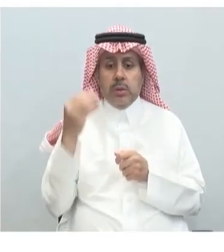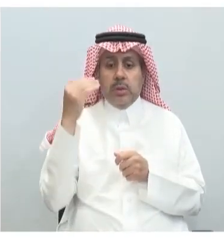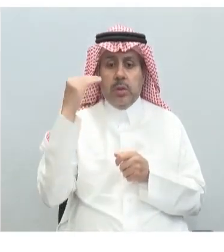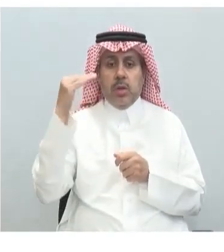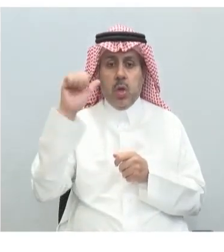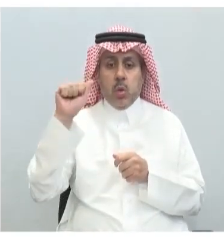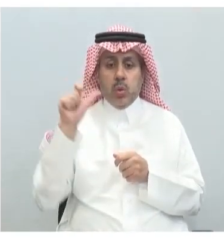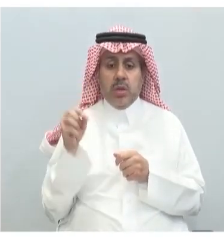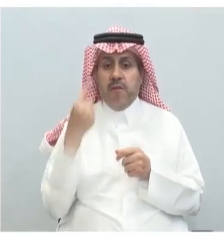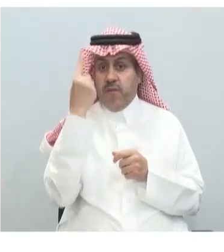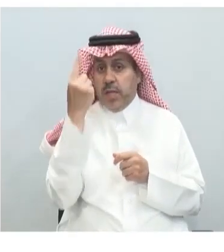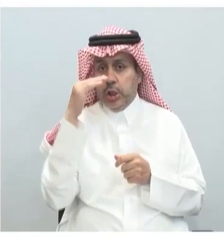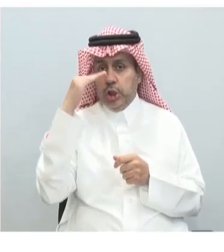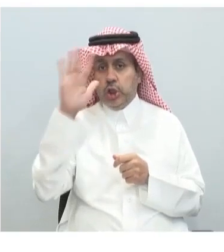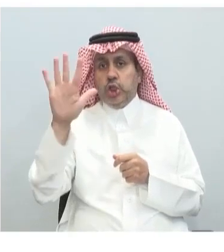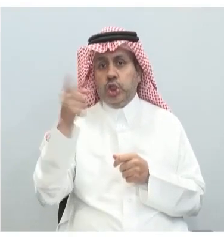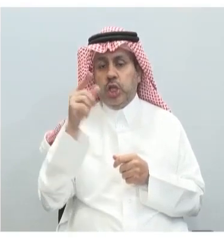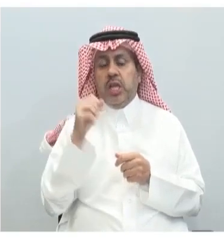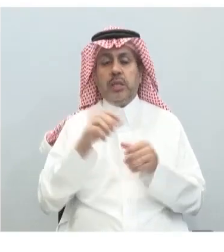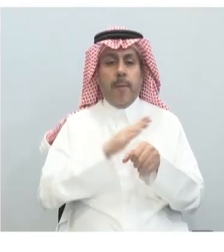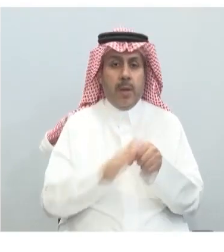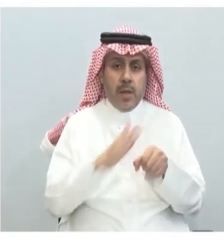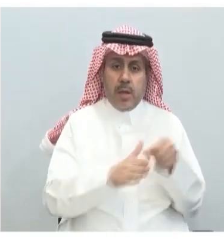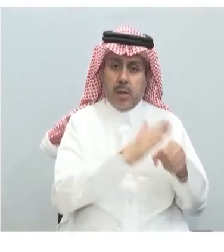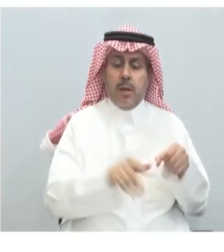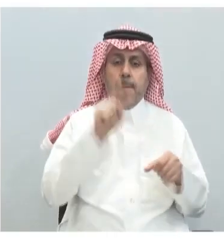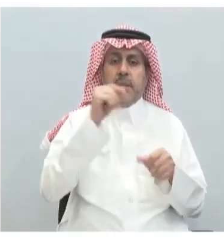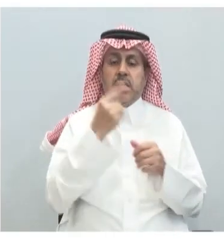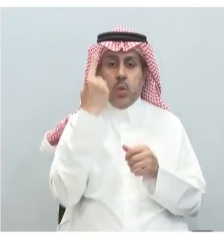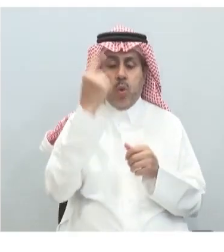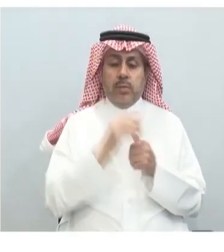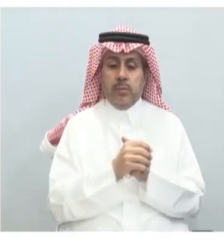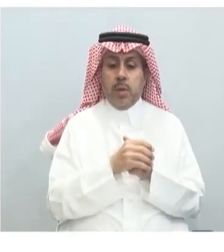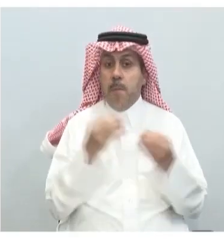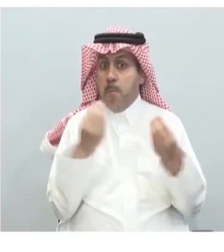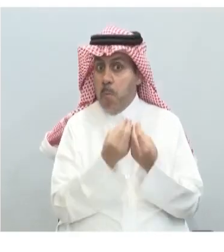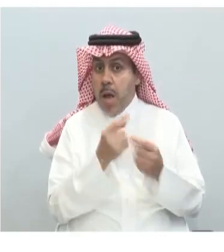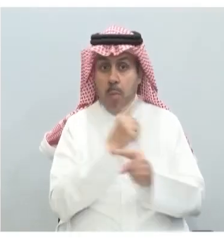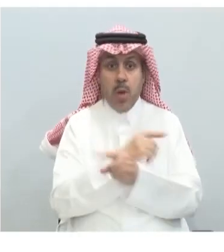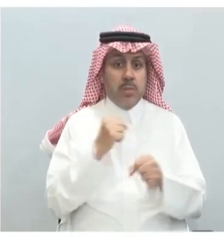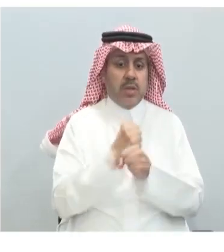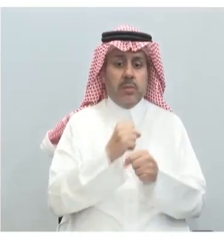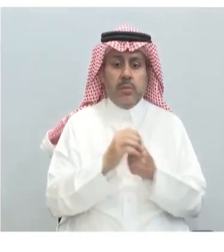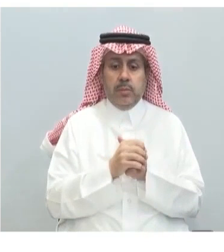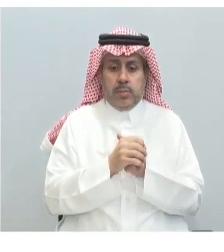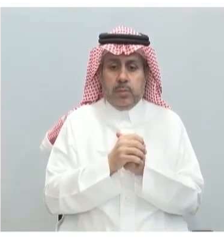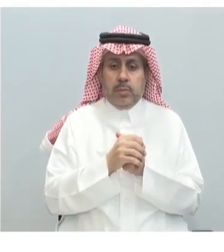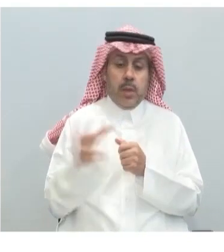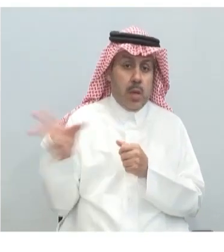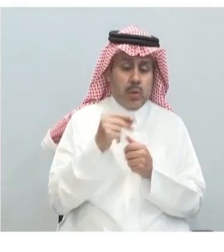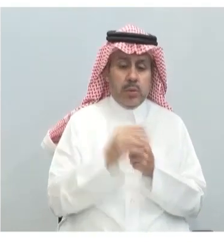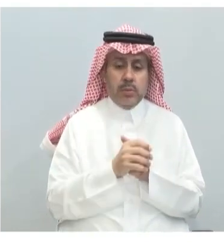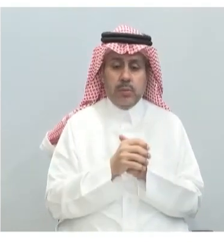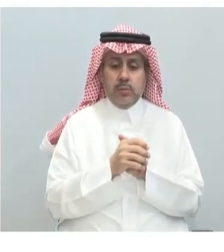الحصه في الشرائح على حسب كم استخدمت لديك اساسا مع المعلم والمعلمه ا ستكون تعطيني بعض النواتج